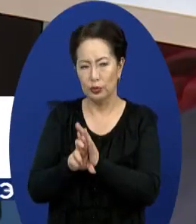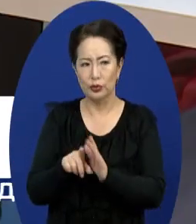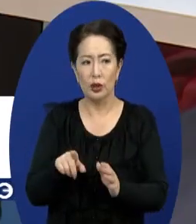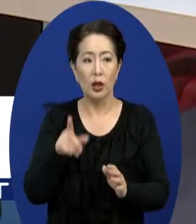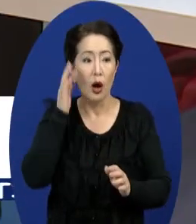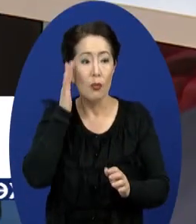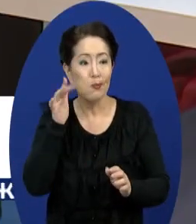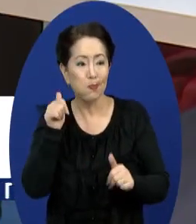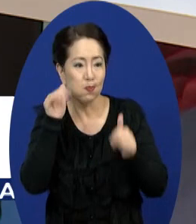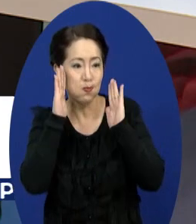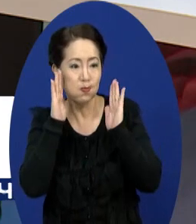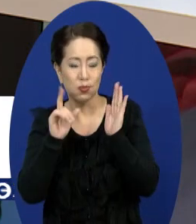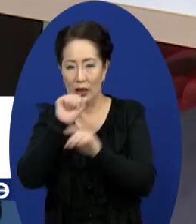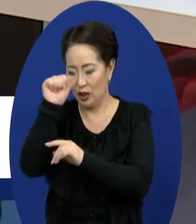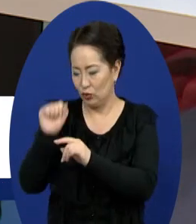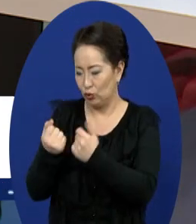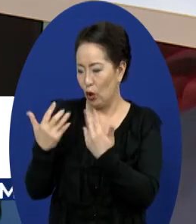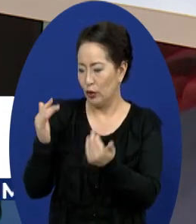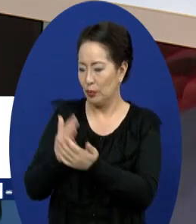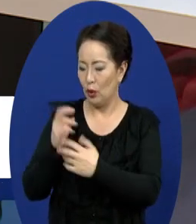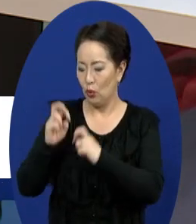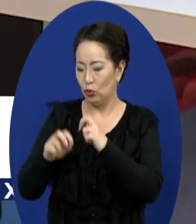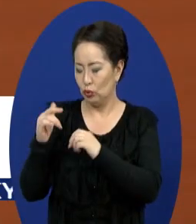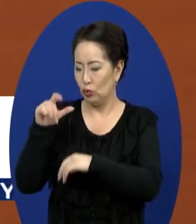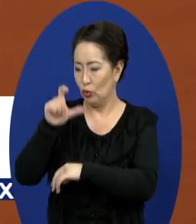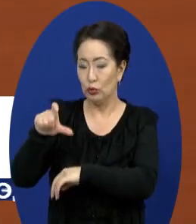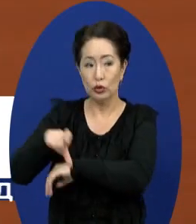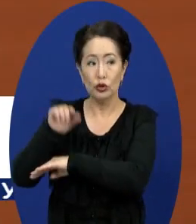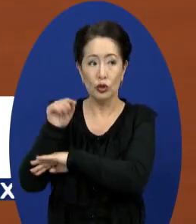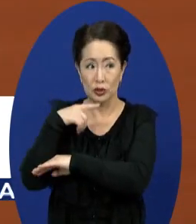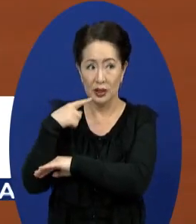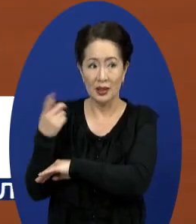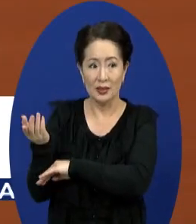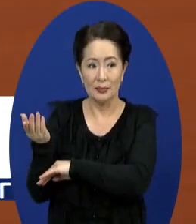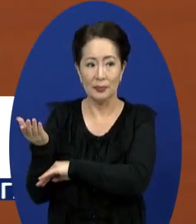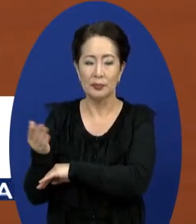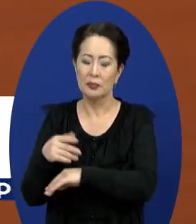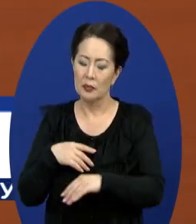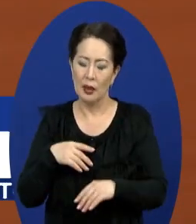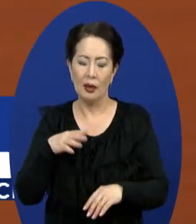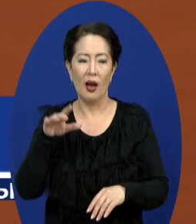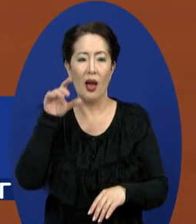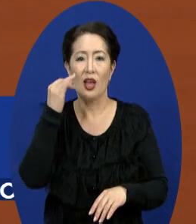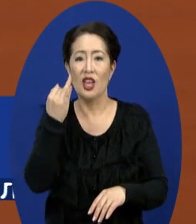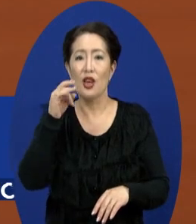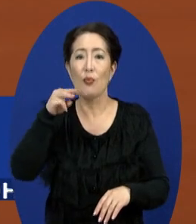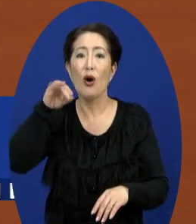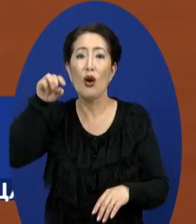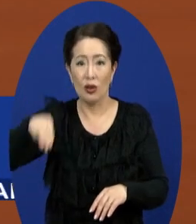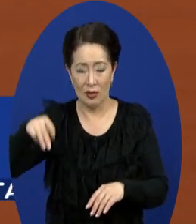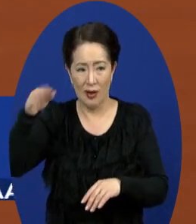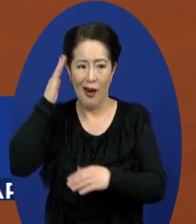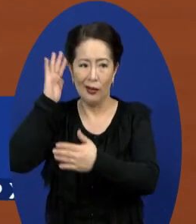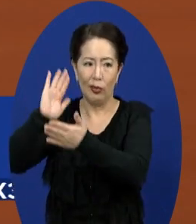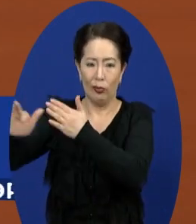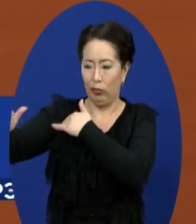асуудал олон байгааг үйлдвэрлэгчдийн төлөөлөл хэллээ. Бүгд импортоор ороод ир чинь импортын татвар нь бага байна. Инхэрч